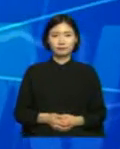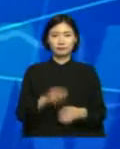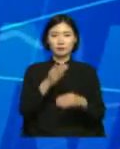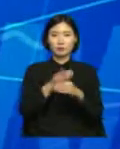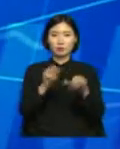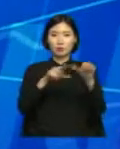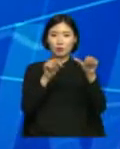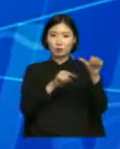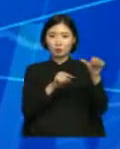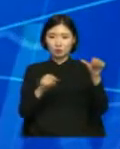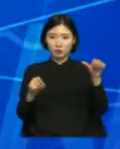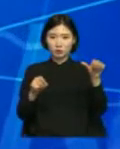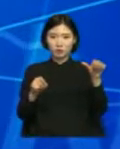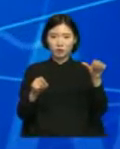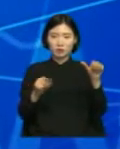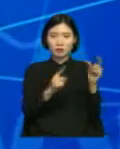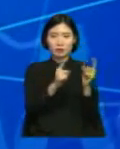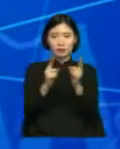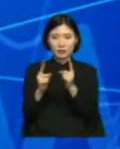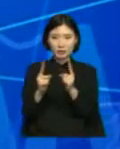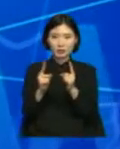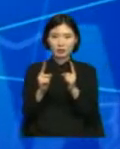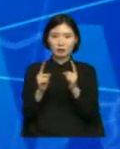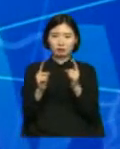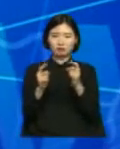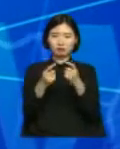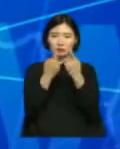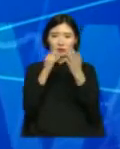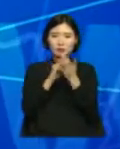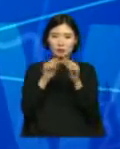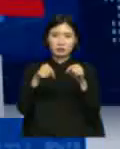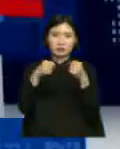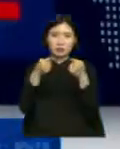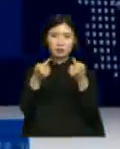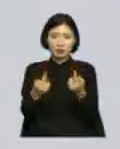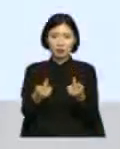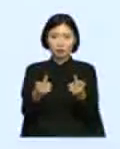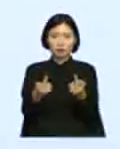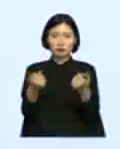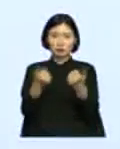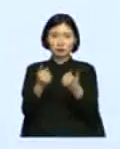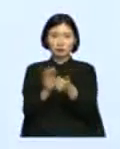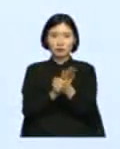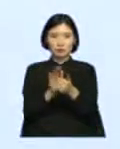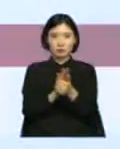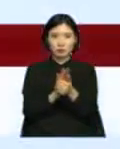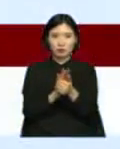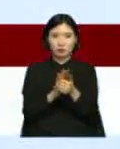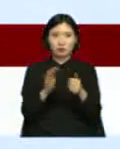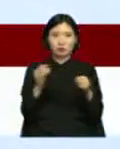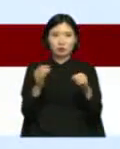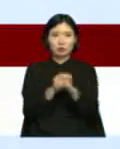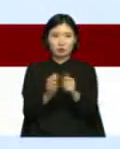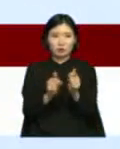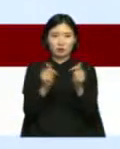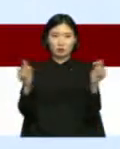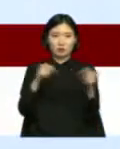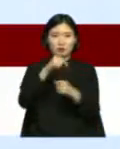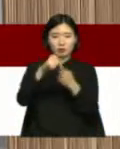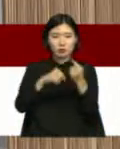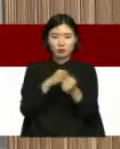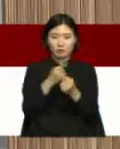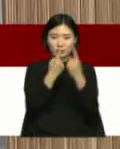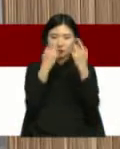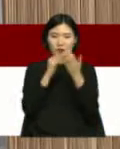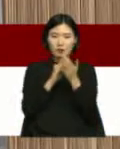중국은 5월부터 1대1 진학 상담 서비스를 주 6회로 확대 운영합니다. 주 3회 고등학생 위주의